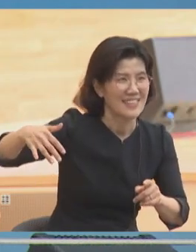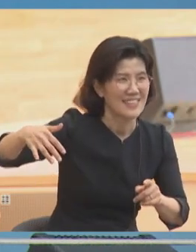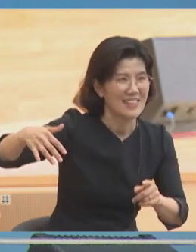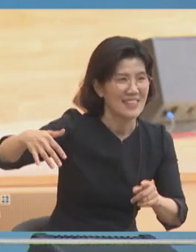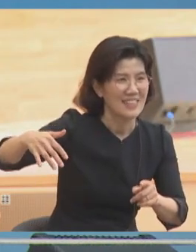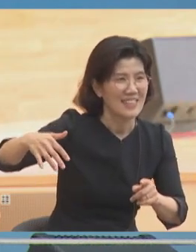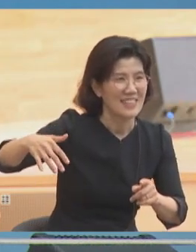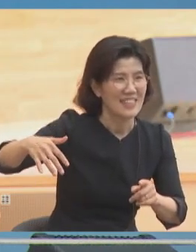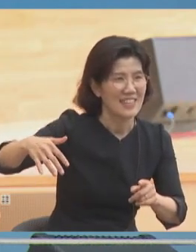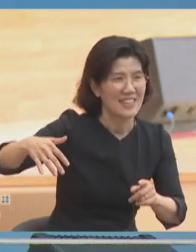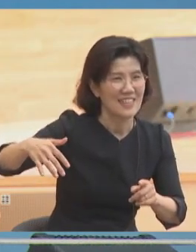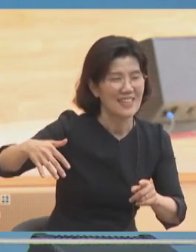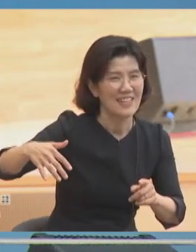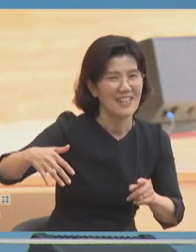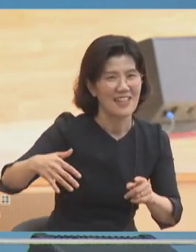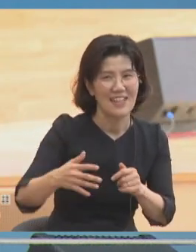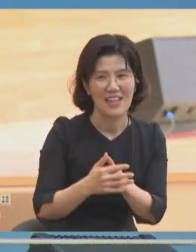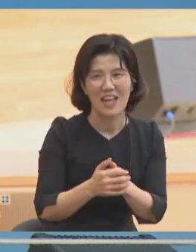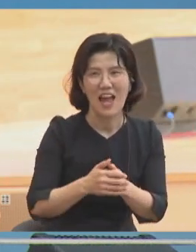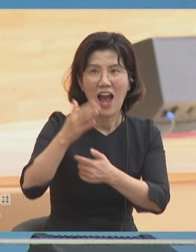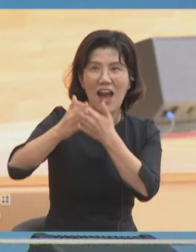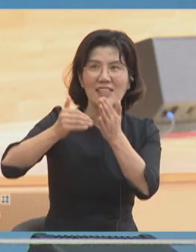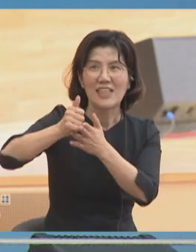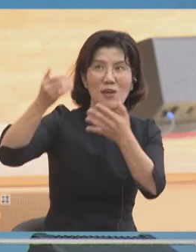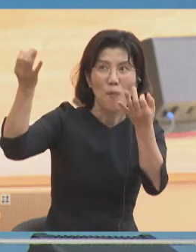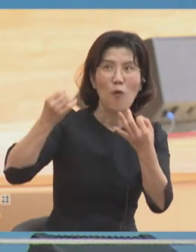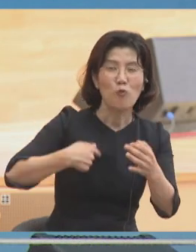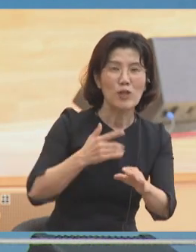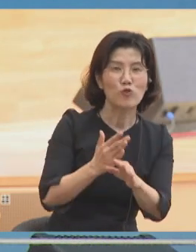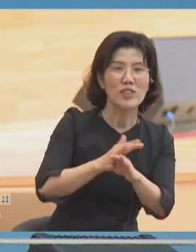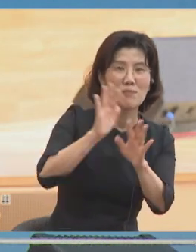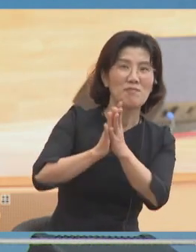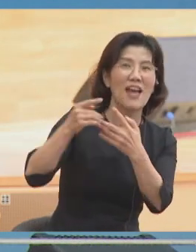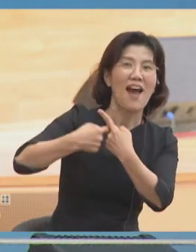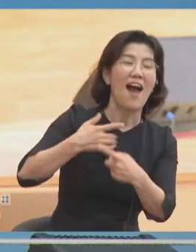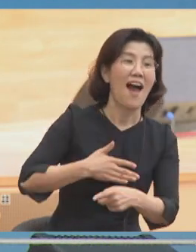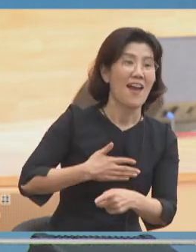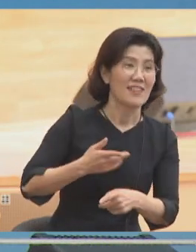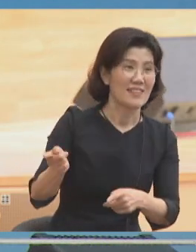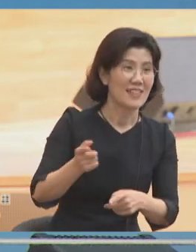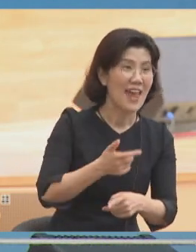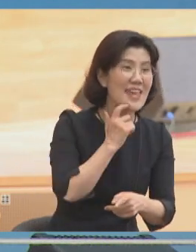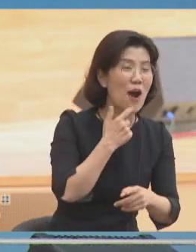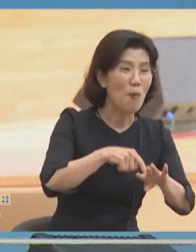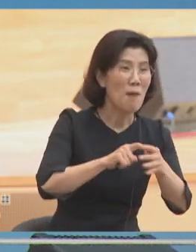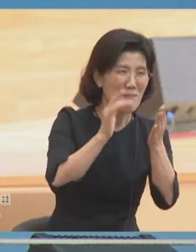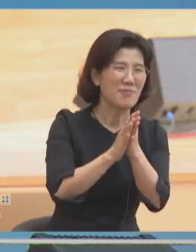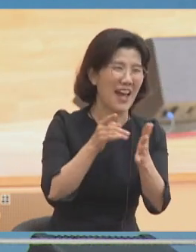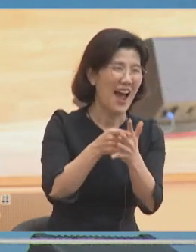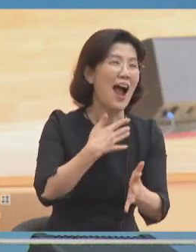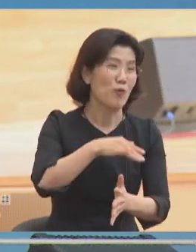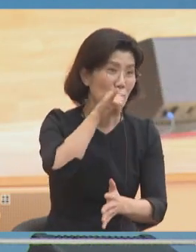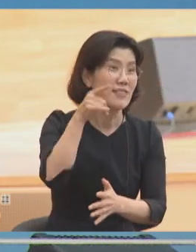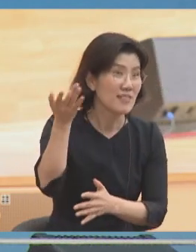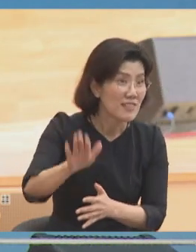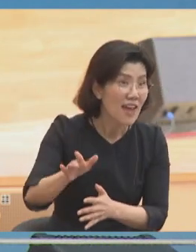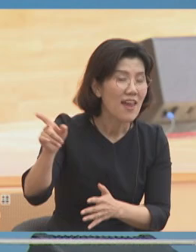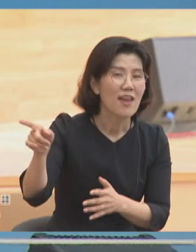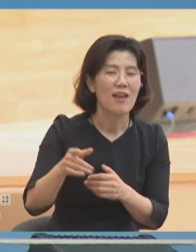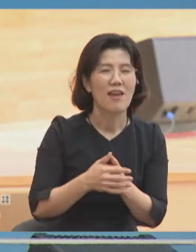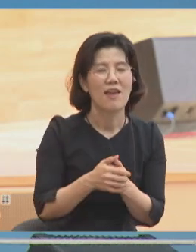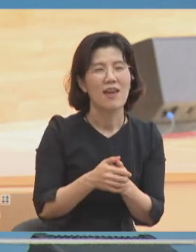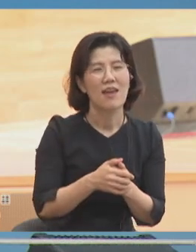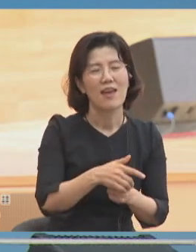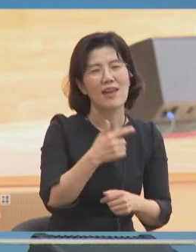너무나 잘 아시는 거예요 하나님이 우리의 중심을 다 아시는 분이신데 야곱의 마음 하나 모르실까요 그래서 그런